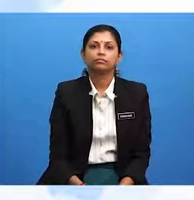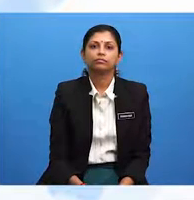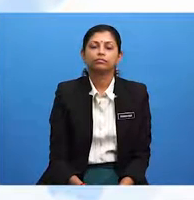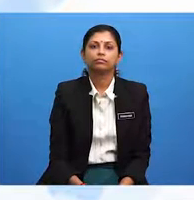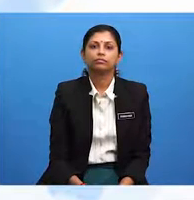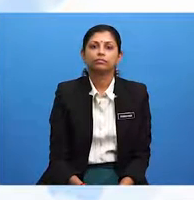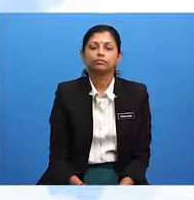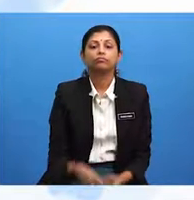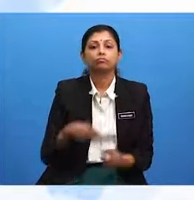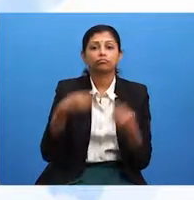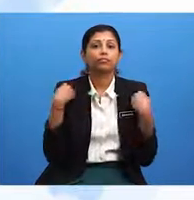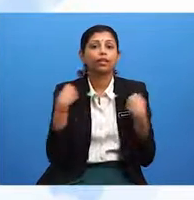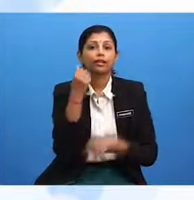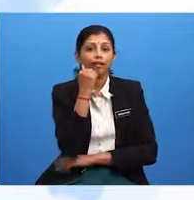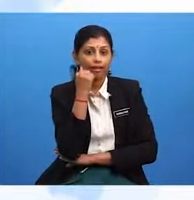Semasa haid berlaku,